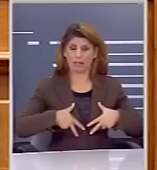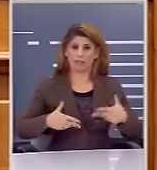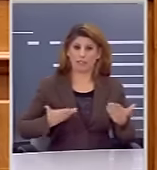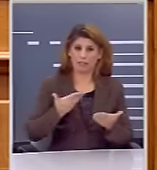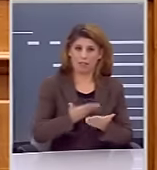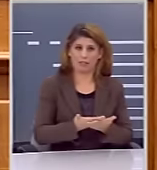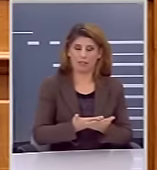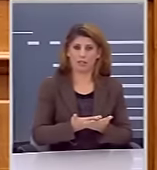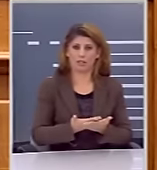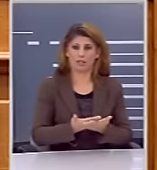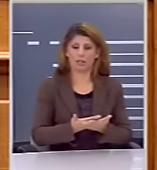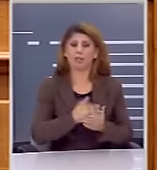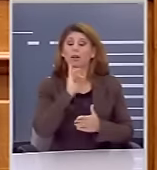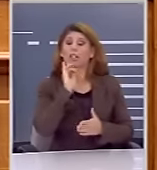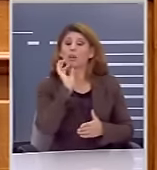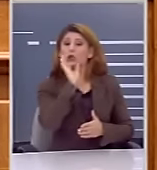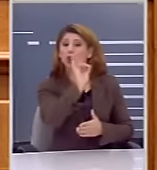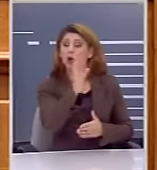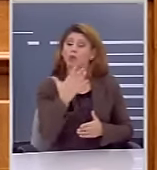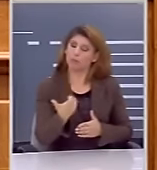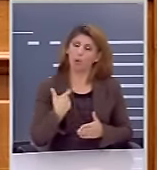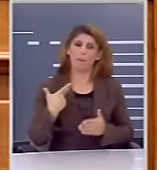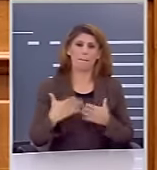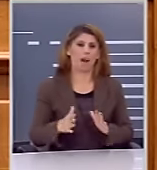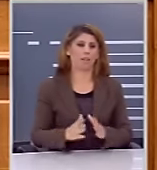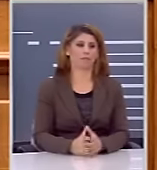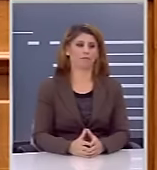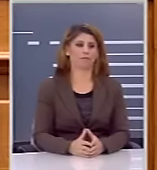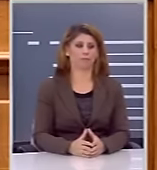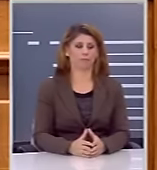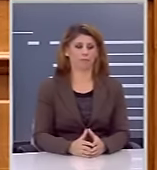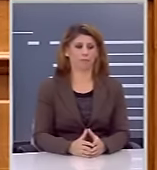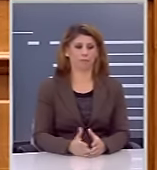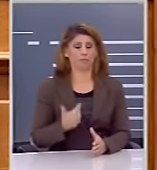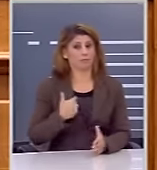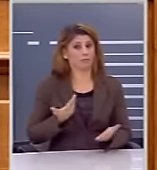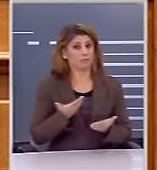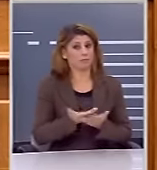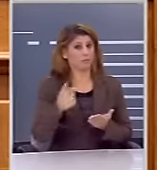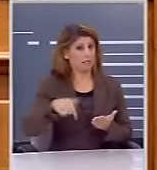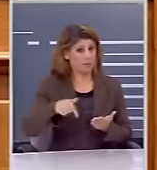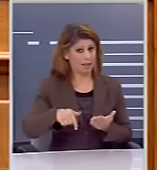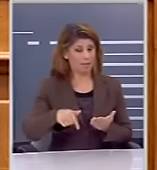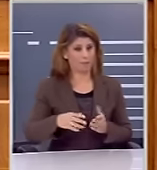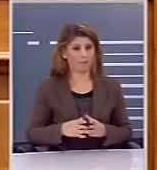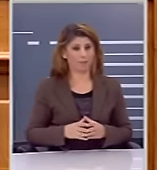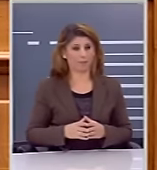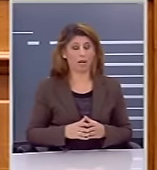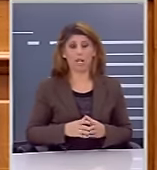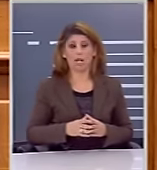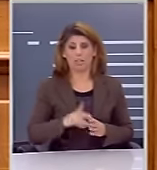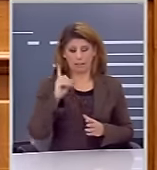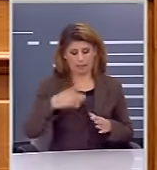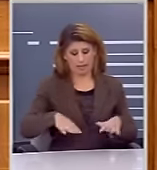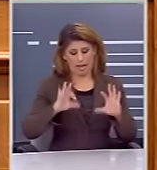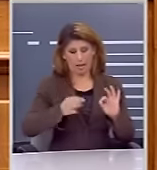κατέθεσε και τους στόχους που έχουμε βάλει. Εγώ θα ζητήσω σήμερα στο πρώτο μέρος της